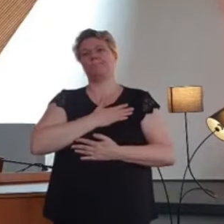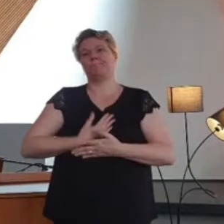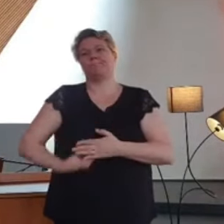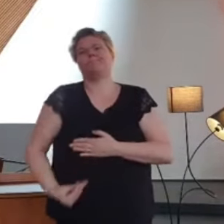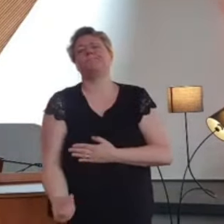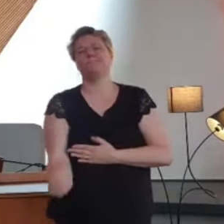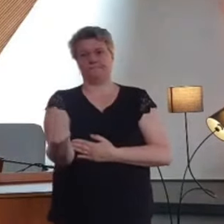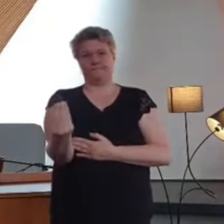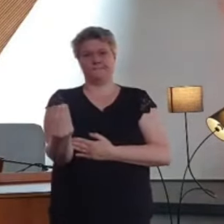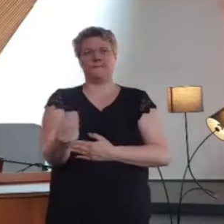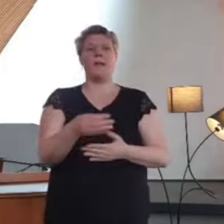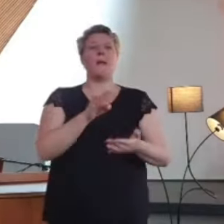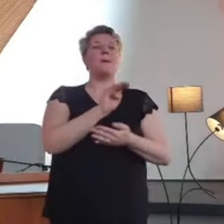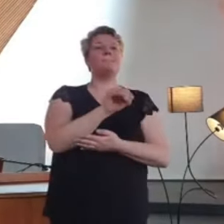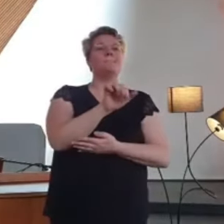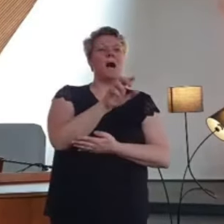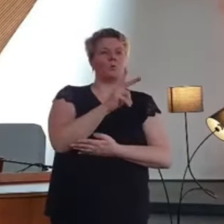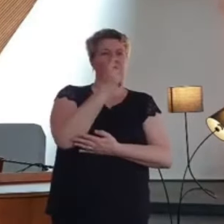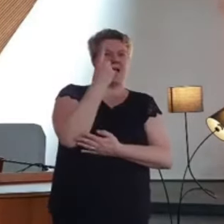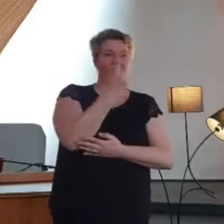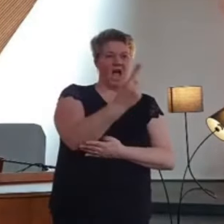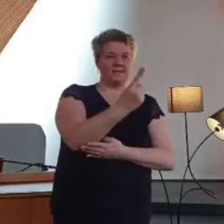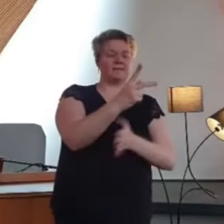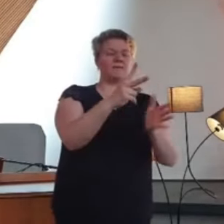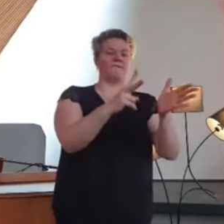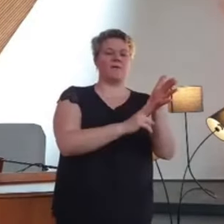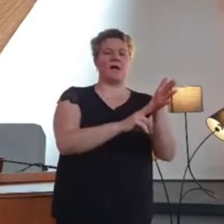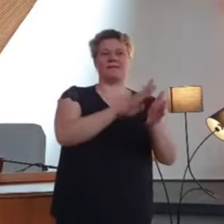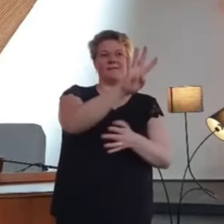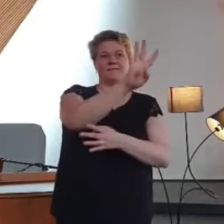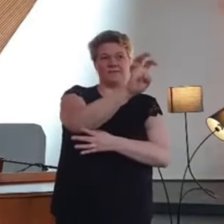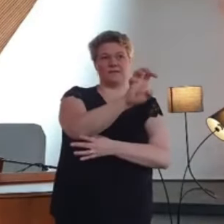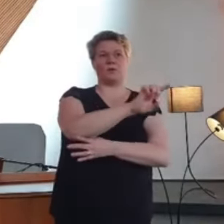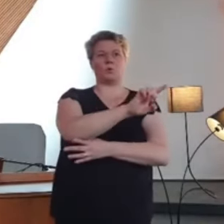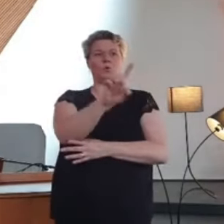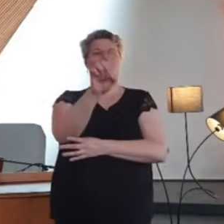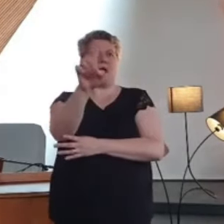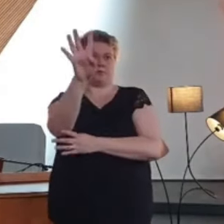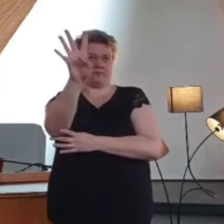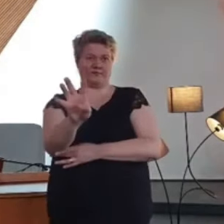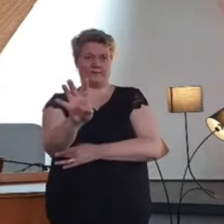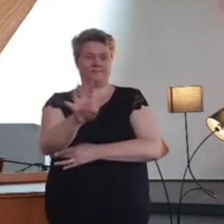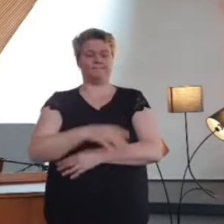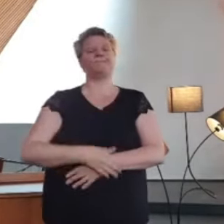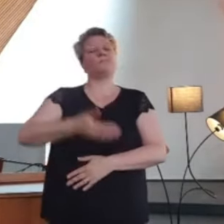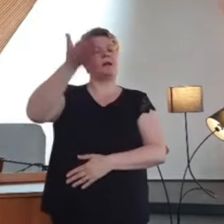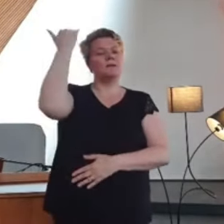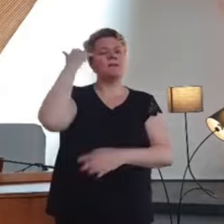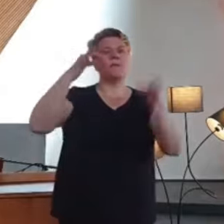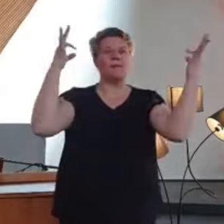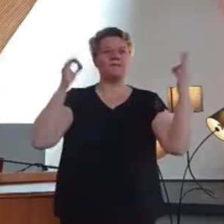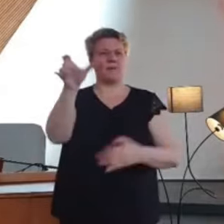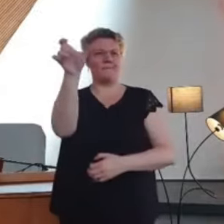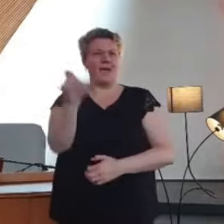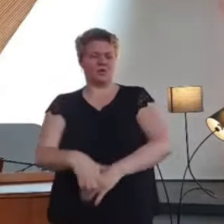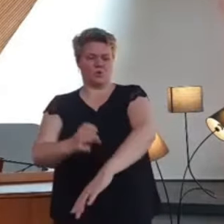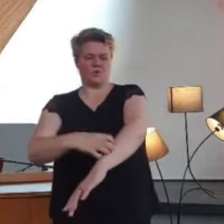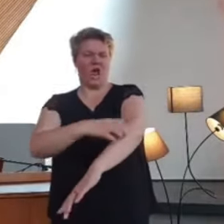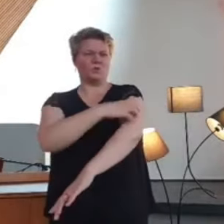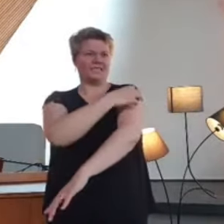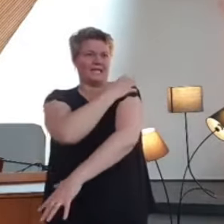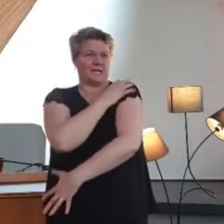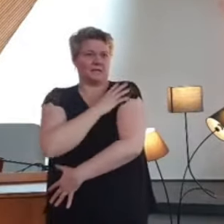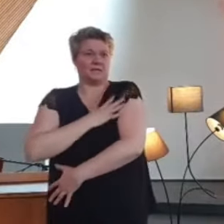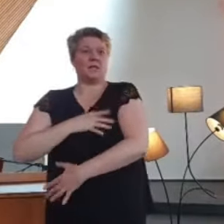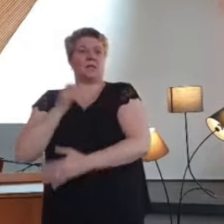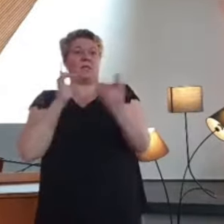aus Markus 1, 2 Verse 40 und 41. Einmal kam ein Aussätziger zu Jesus,